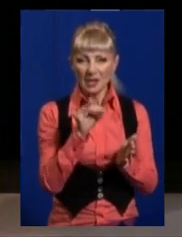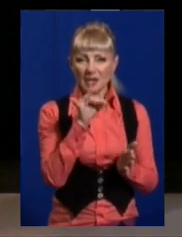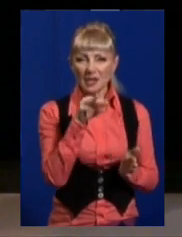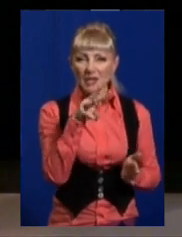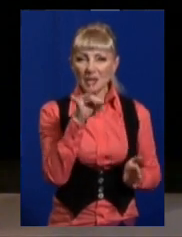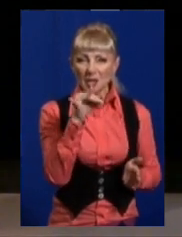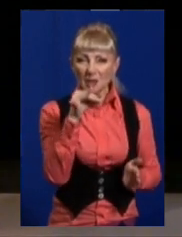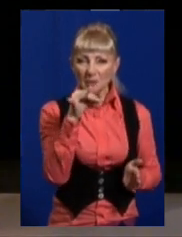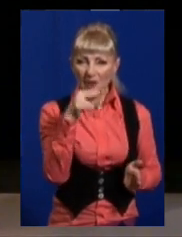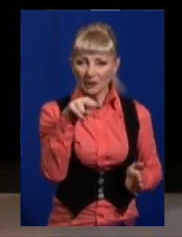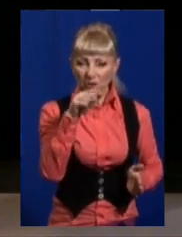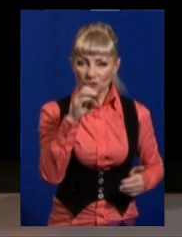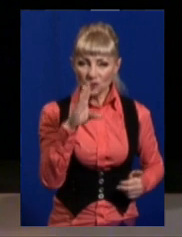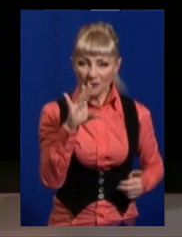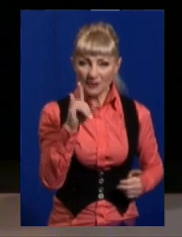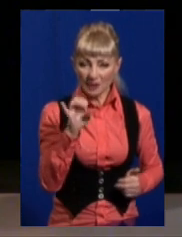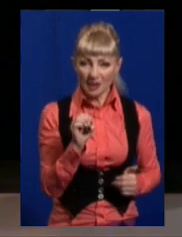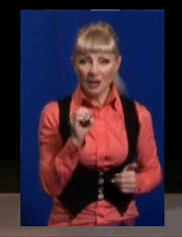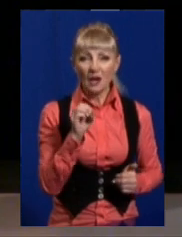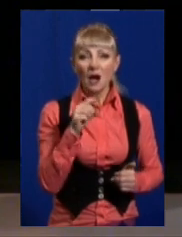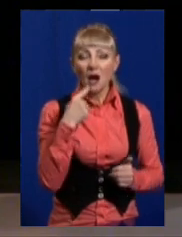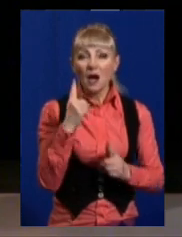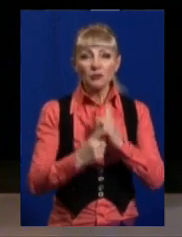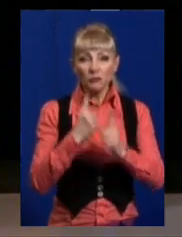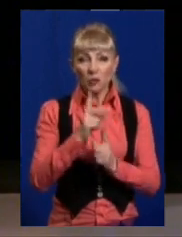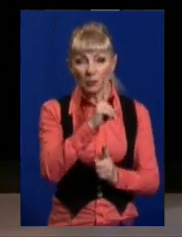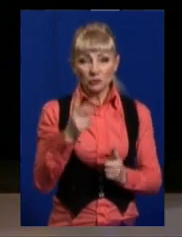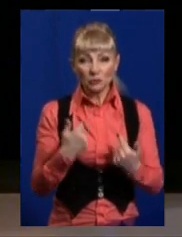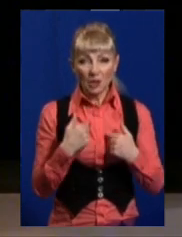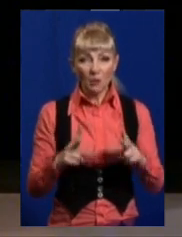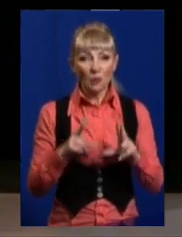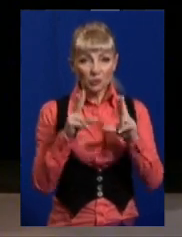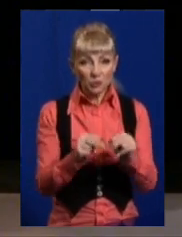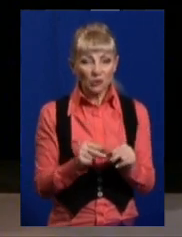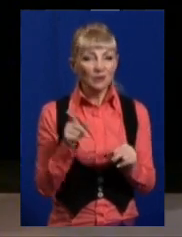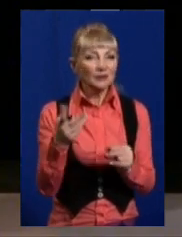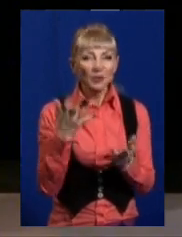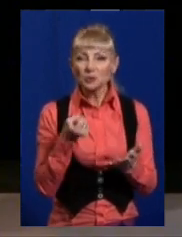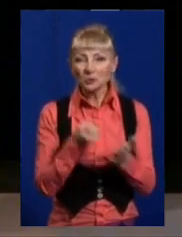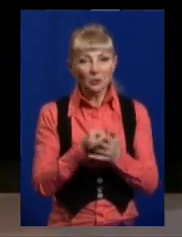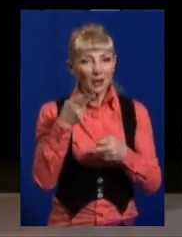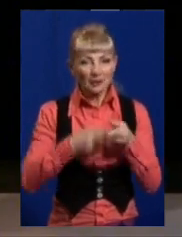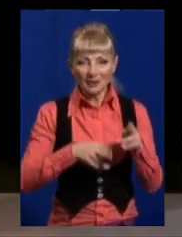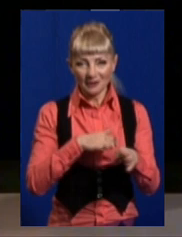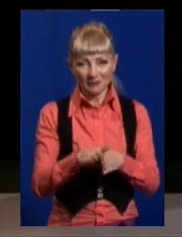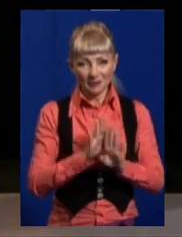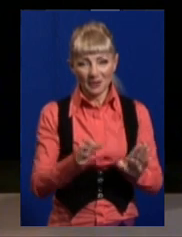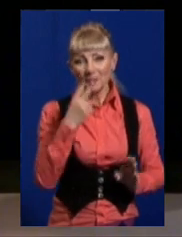і свідчить про те, що реформу, яку нам обіцяли, її все ж таки не доведено до кінця. Незважаючи на те,